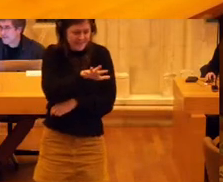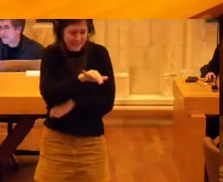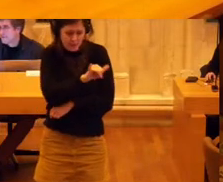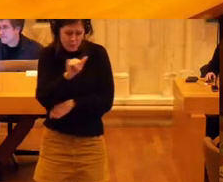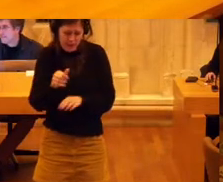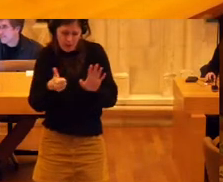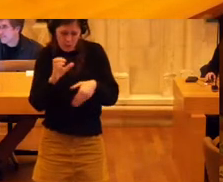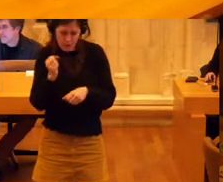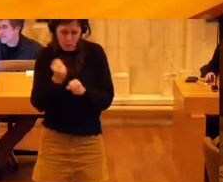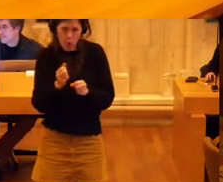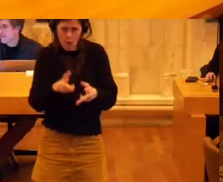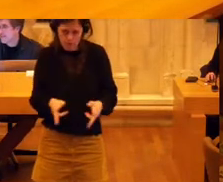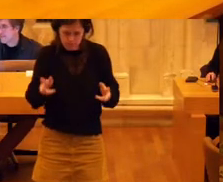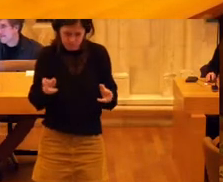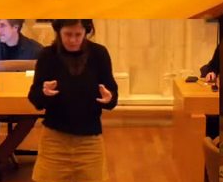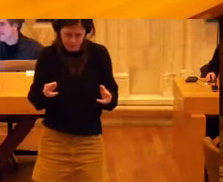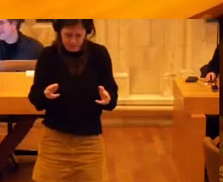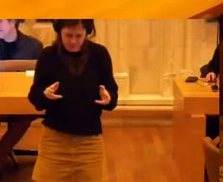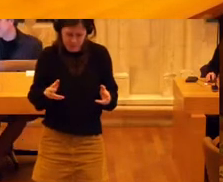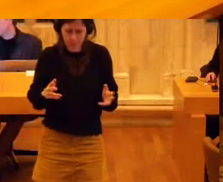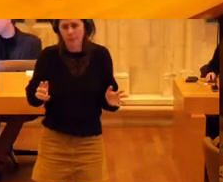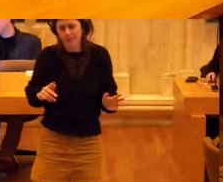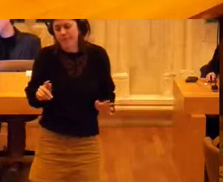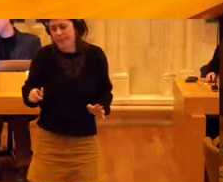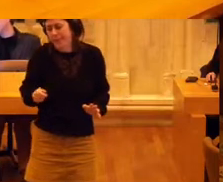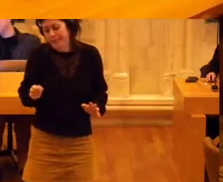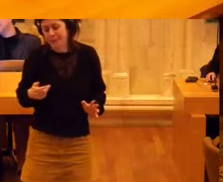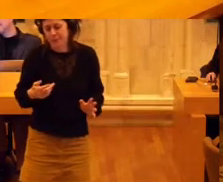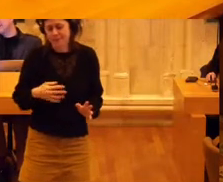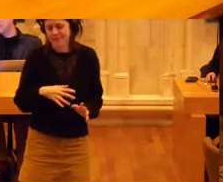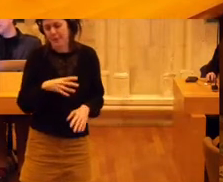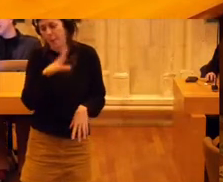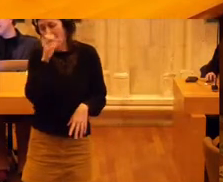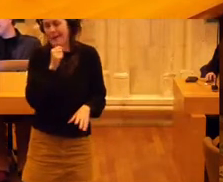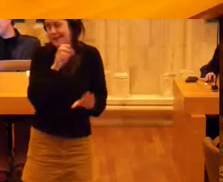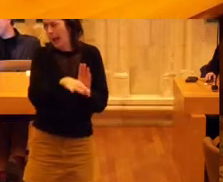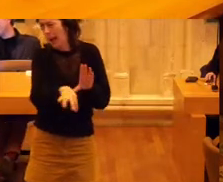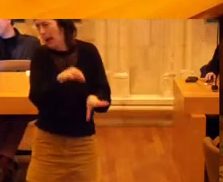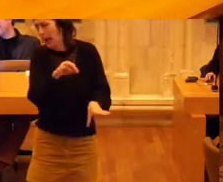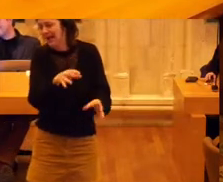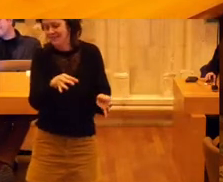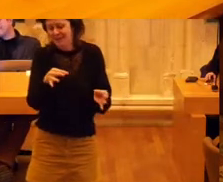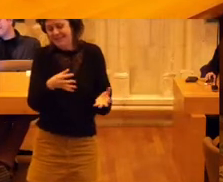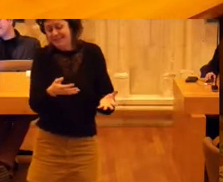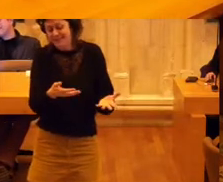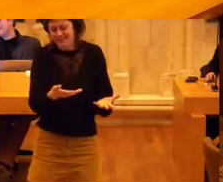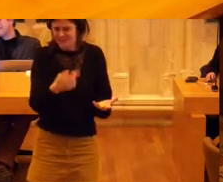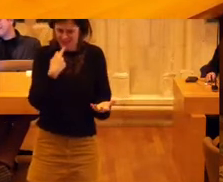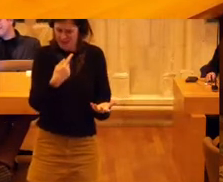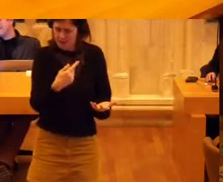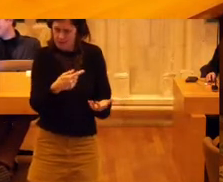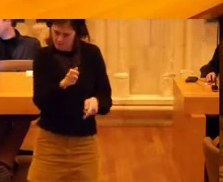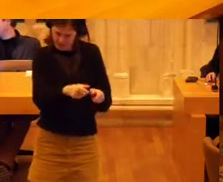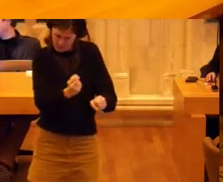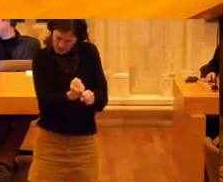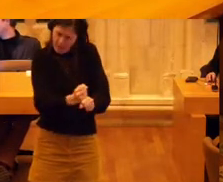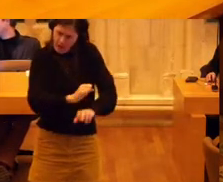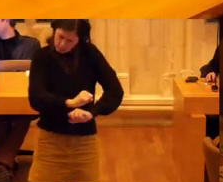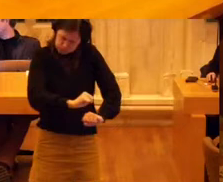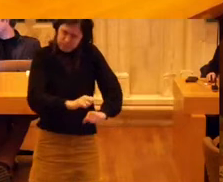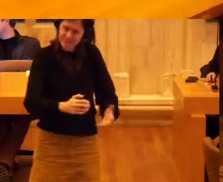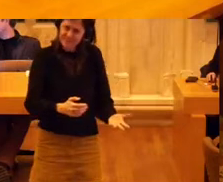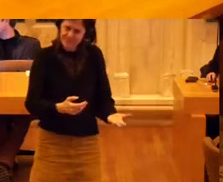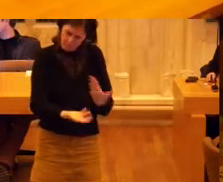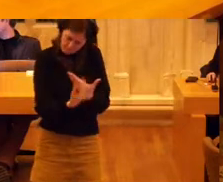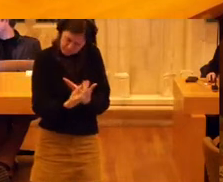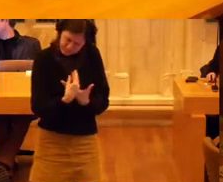ans. Évidemment, le tirage au sort nous y a pas mal aidé. Et donc, une part importante d'actifs, ce qui est aussi une des vraies bonnes